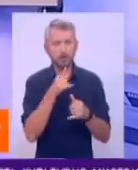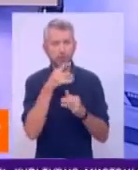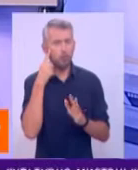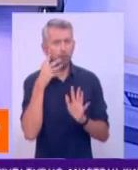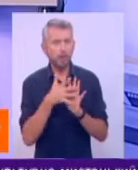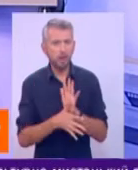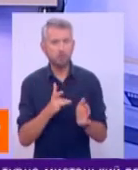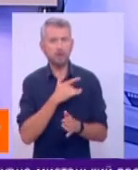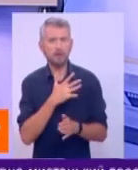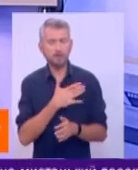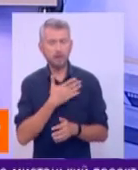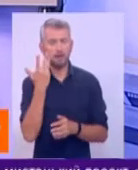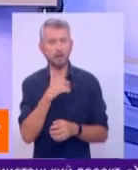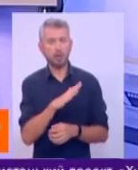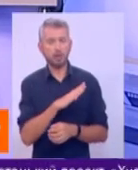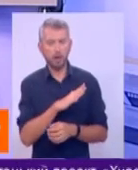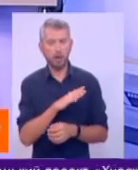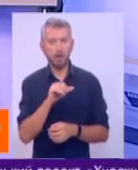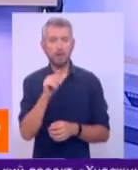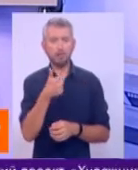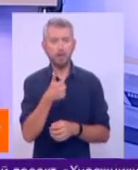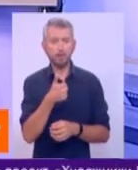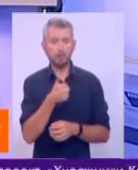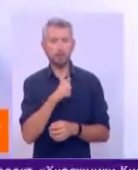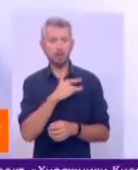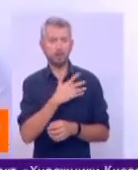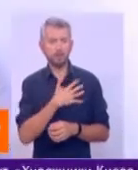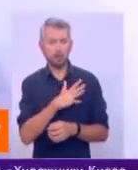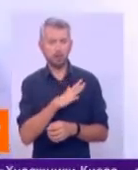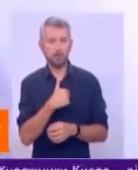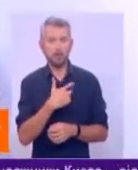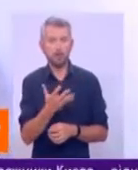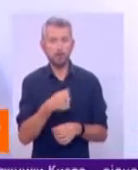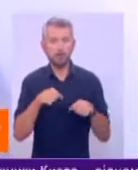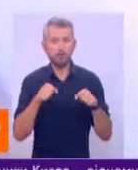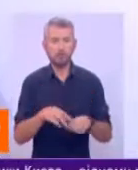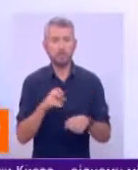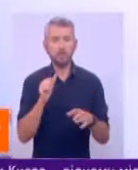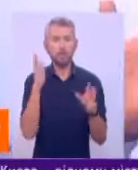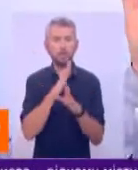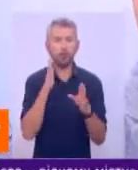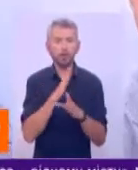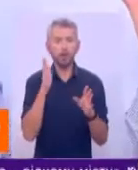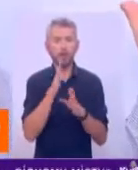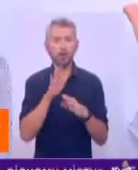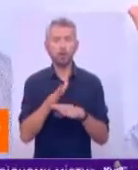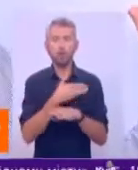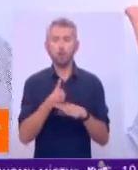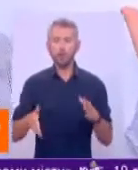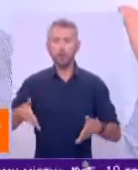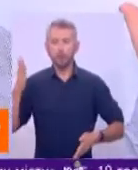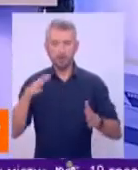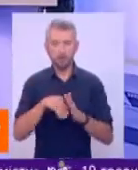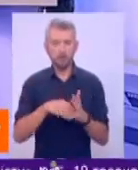как приватизация, когда прошла, то первая приватизация, которая была, мы получили право на воздух. Воздух между стенками в